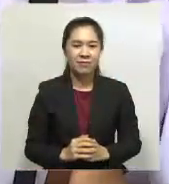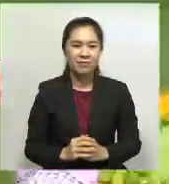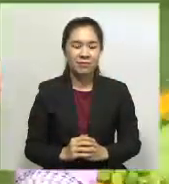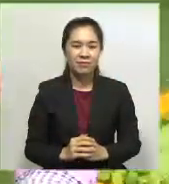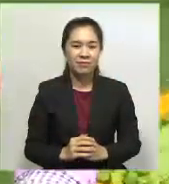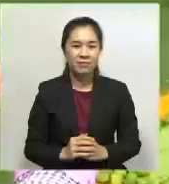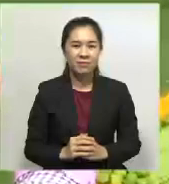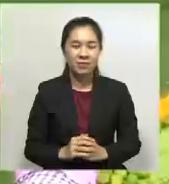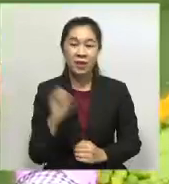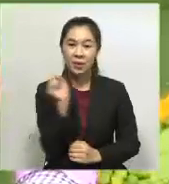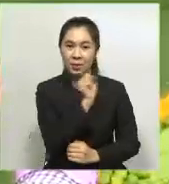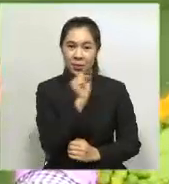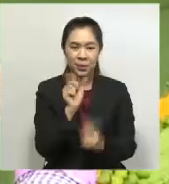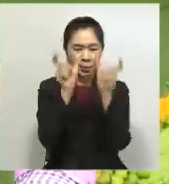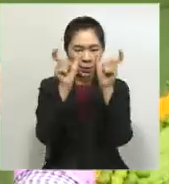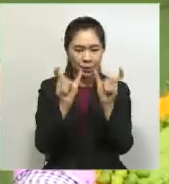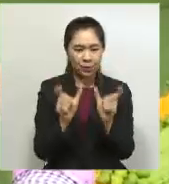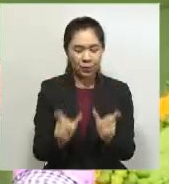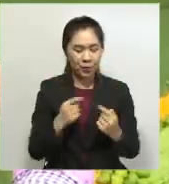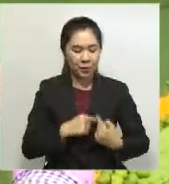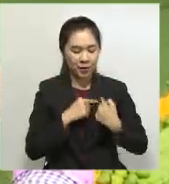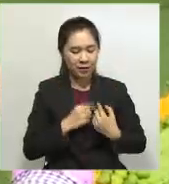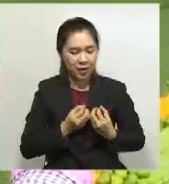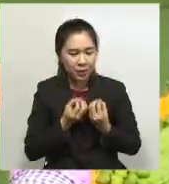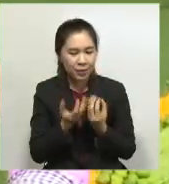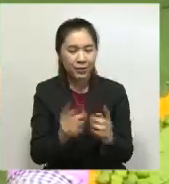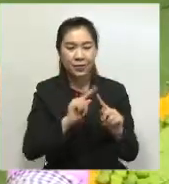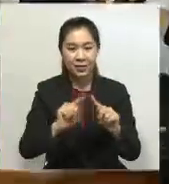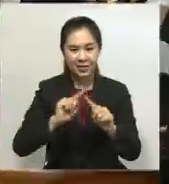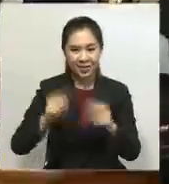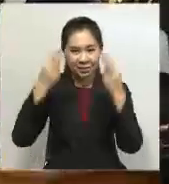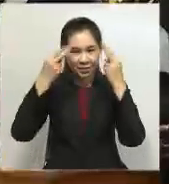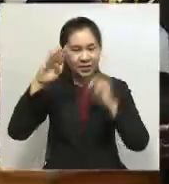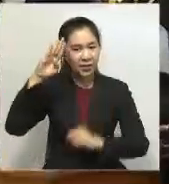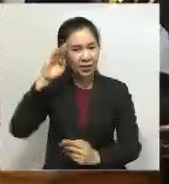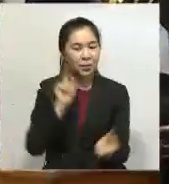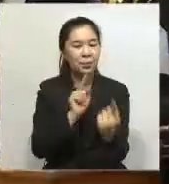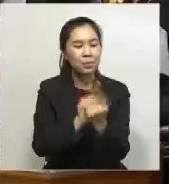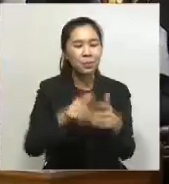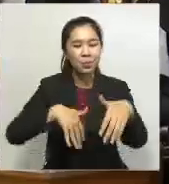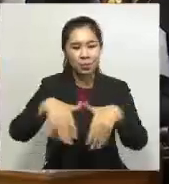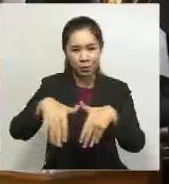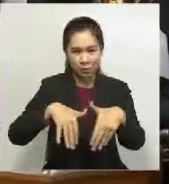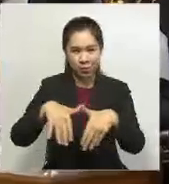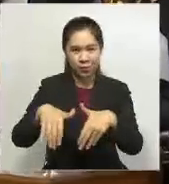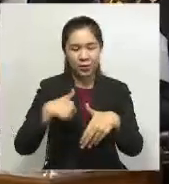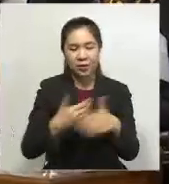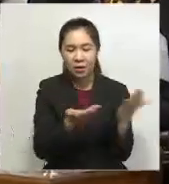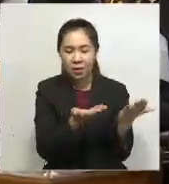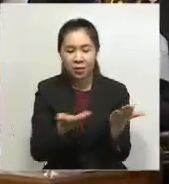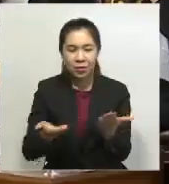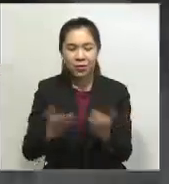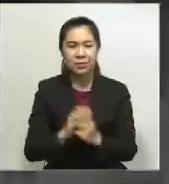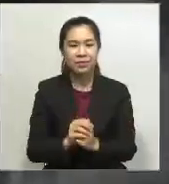จากที่ฟังบทเพลงและข้อความให้กำลังใจต่างๆแล้วนะคะนายกรัฐมนตรีก็ได้พูดคุยกับประชาชนที่มารอให้การต้อนรับโดยบ